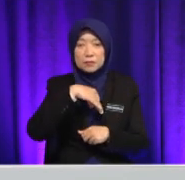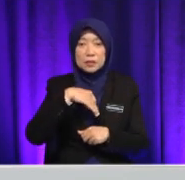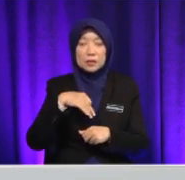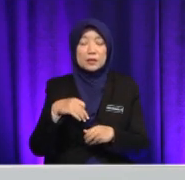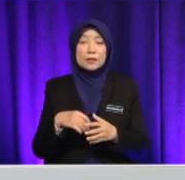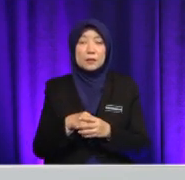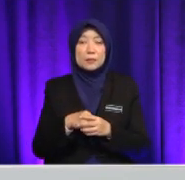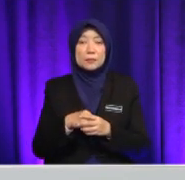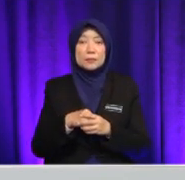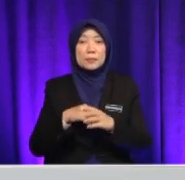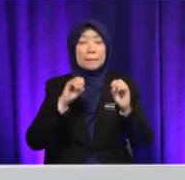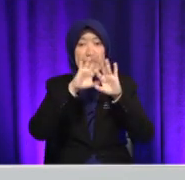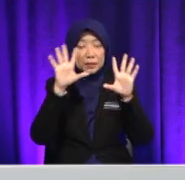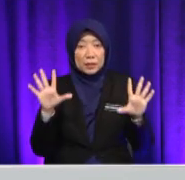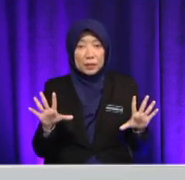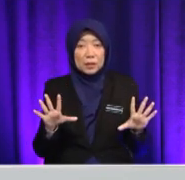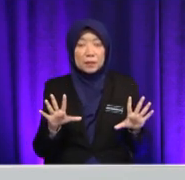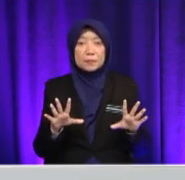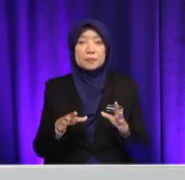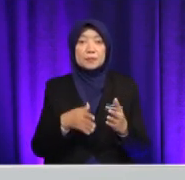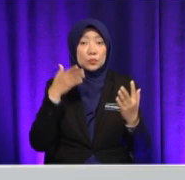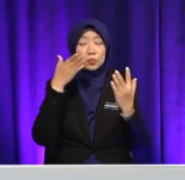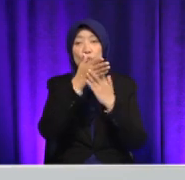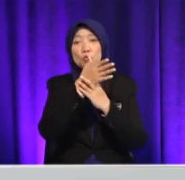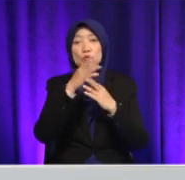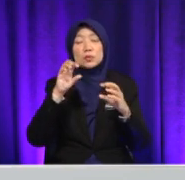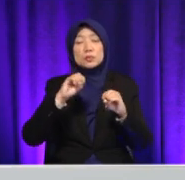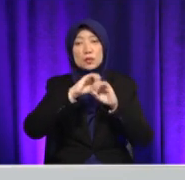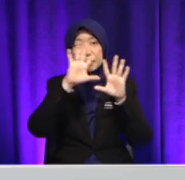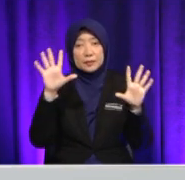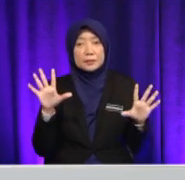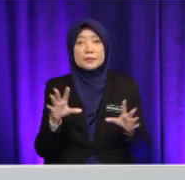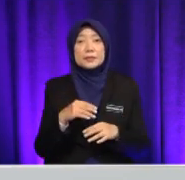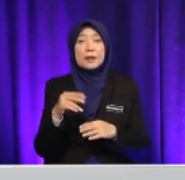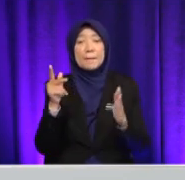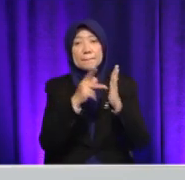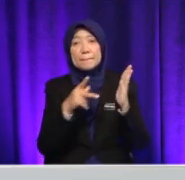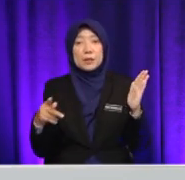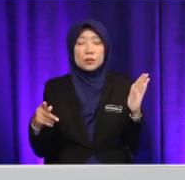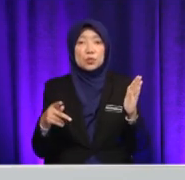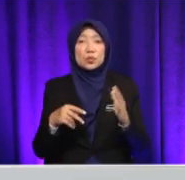lega tembus cahaya dan juga bantu cahaya Oke